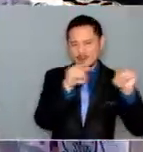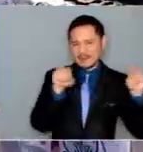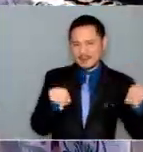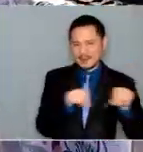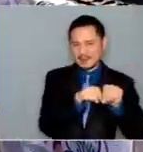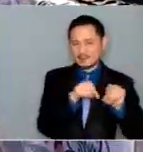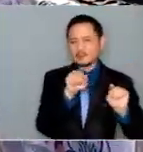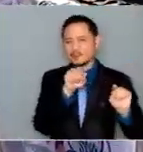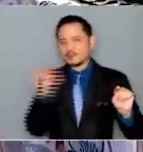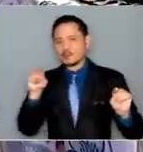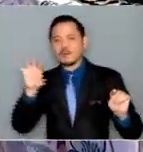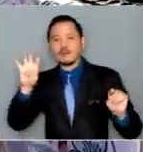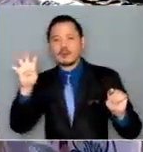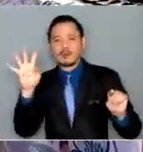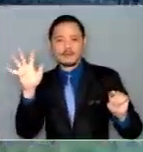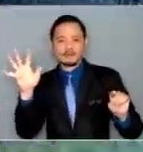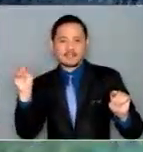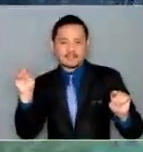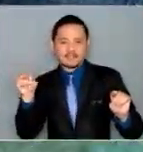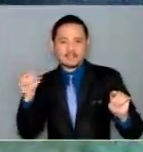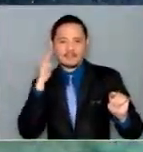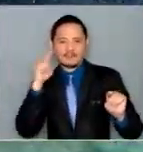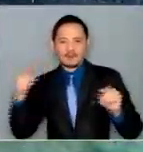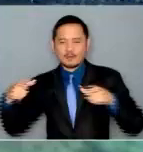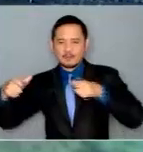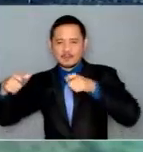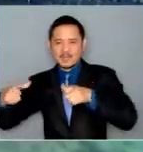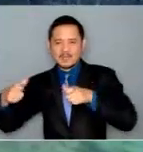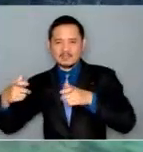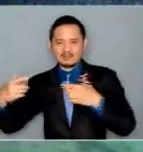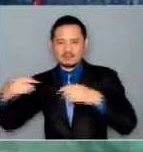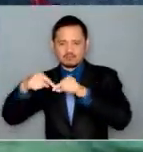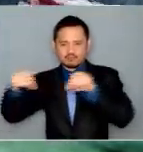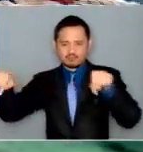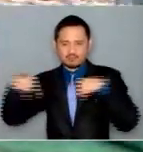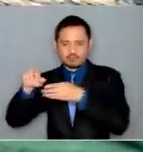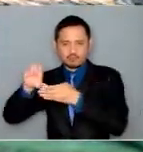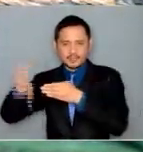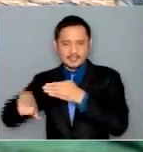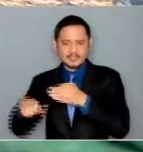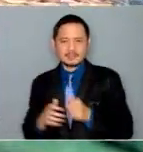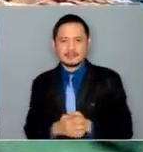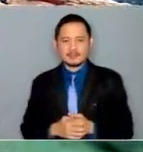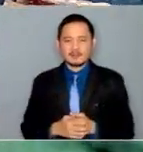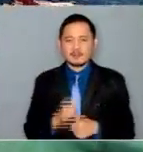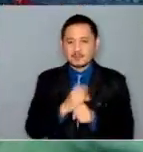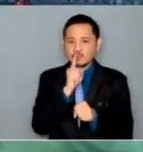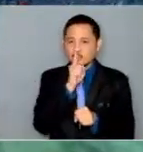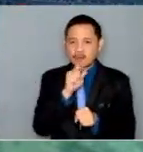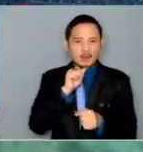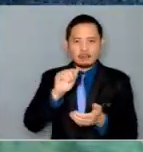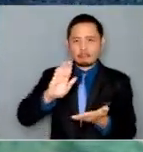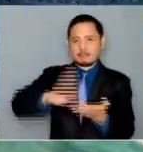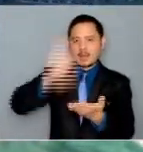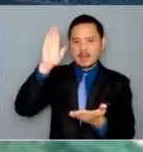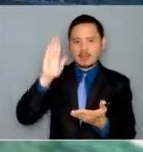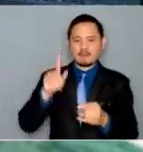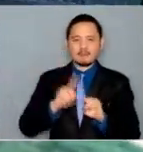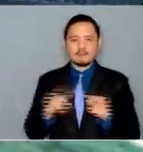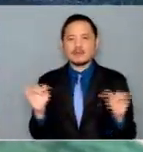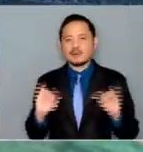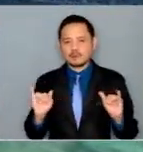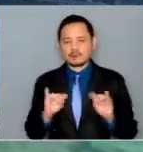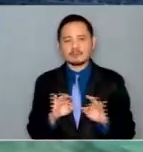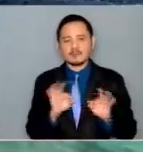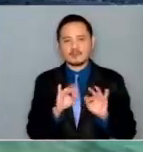around ₱450 for the plate chargers. So I made sure naman na hindi naman siya sobrang mahal, pero at the same time, kikita pa rin yung mga weavers na